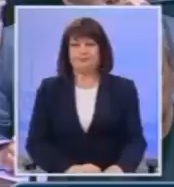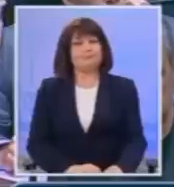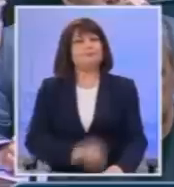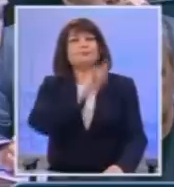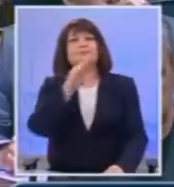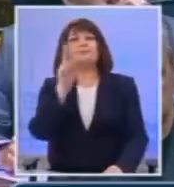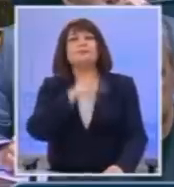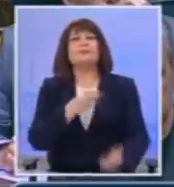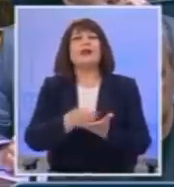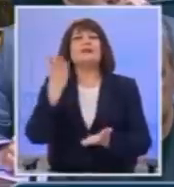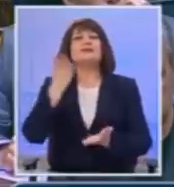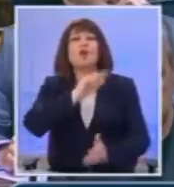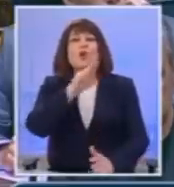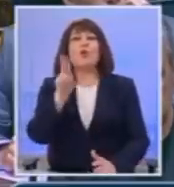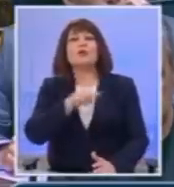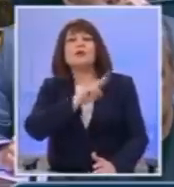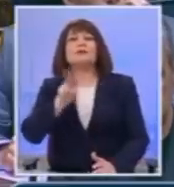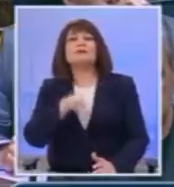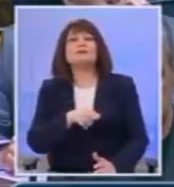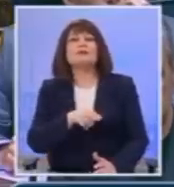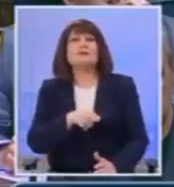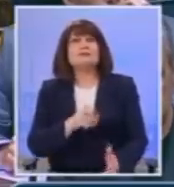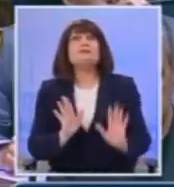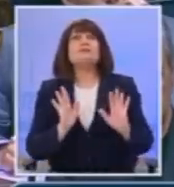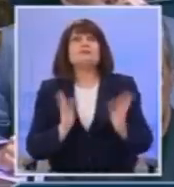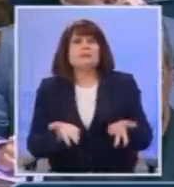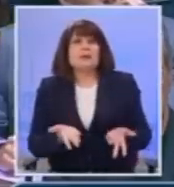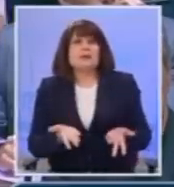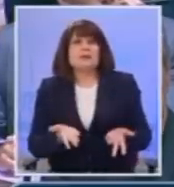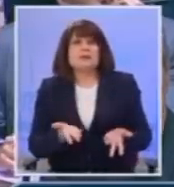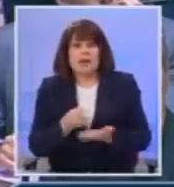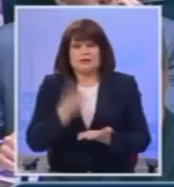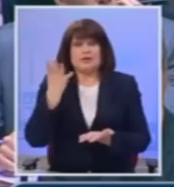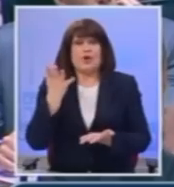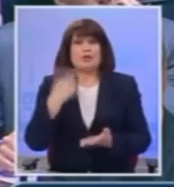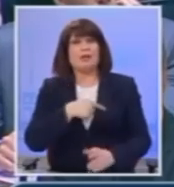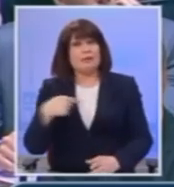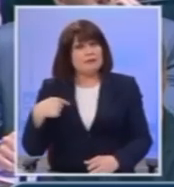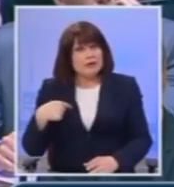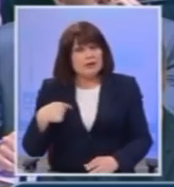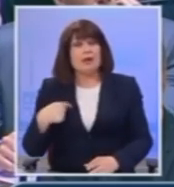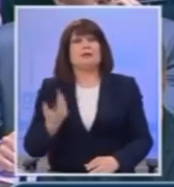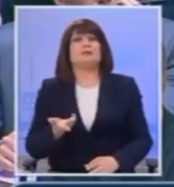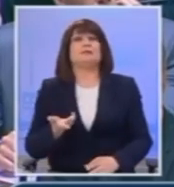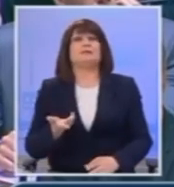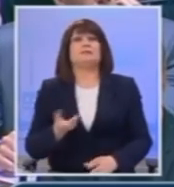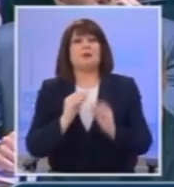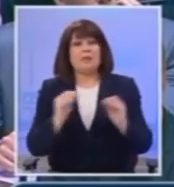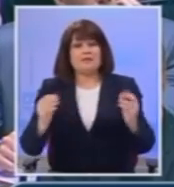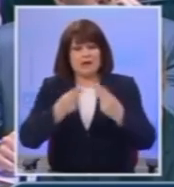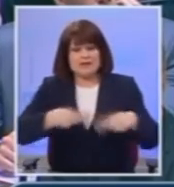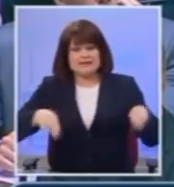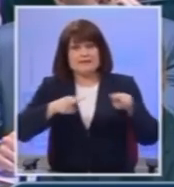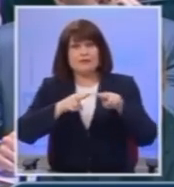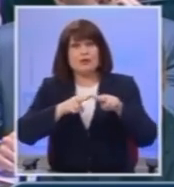Καταργείται και την αξιολόγηση. Καταργείται κάθε μορφή αξιολόγησης. Για τους διευθυντές, για τα εκπαιδευτικά συμβούλια, καταργούμε